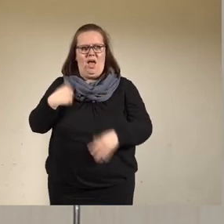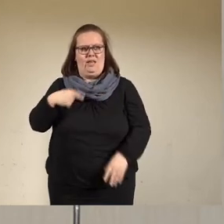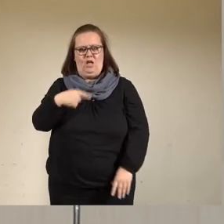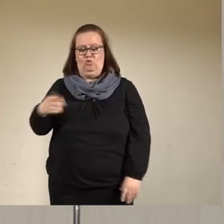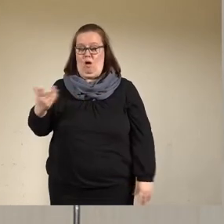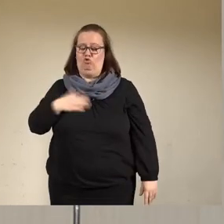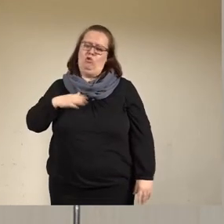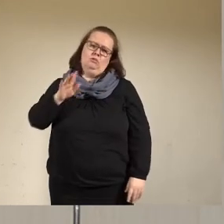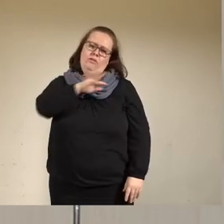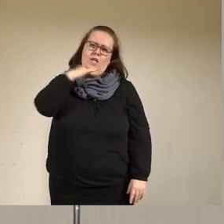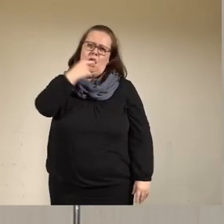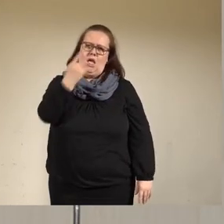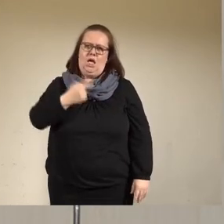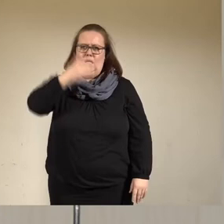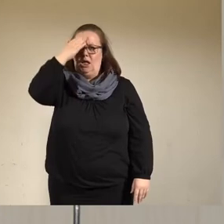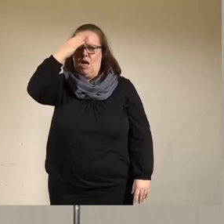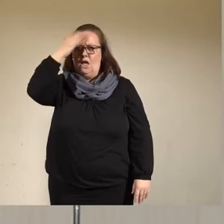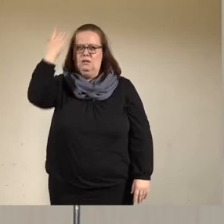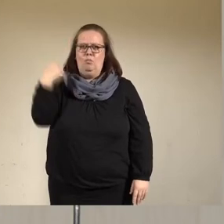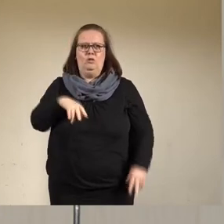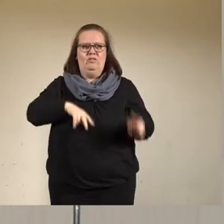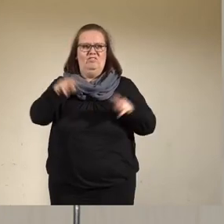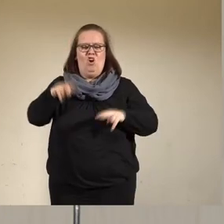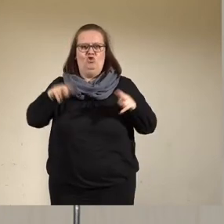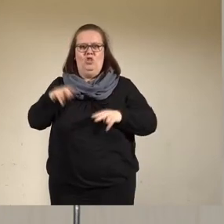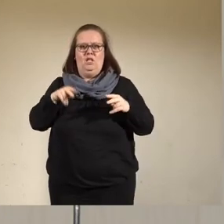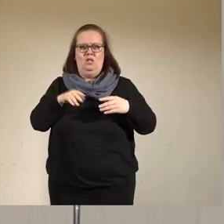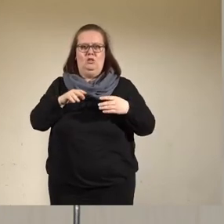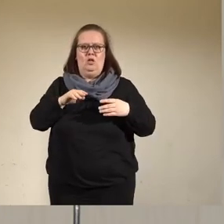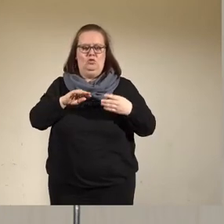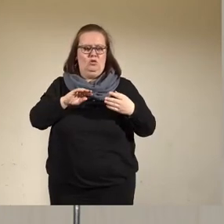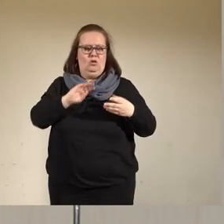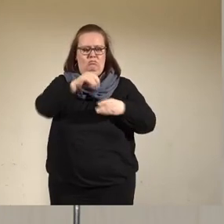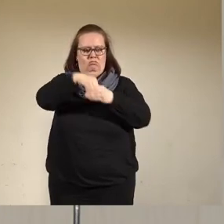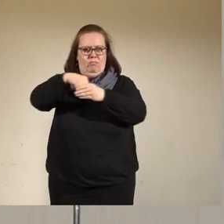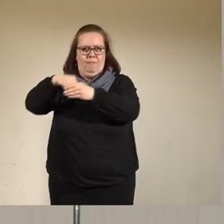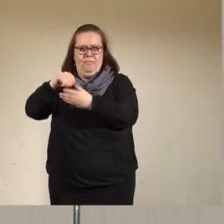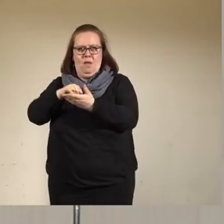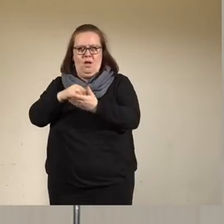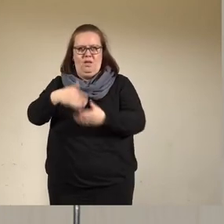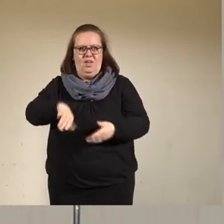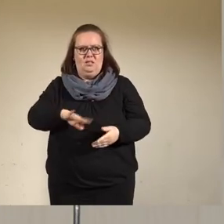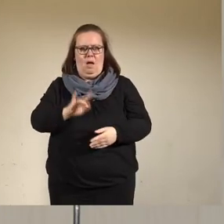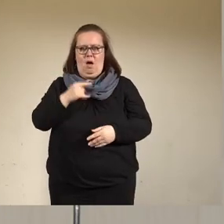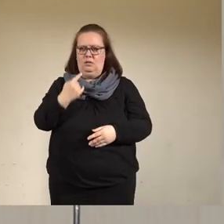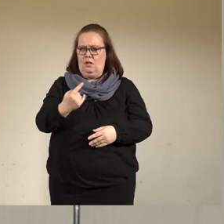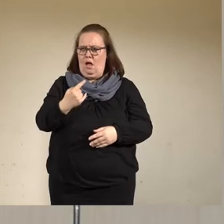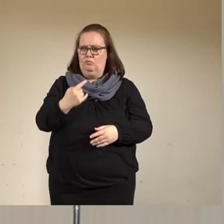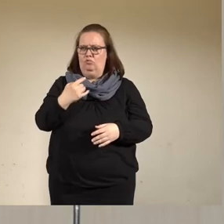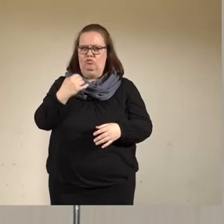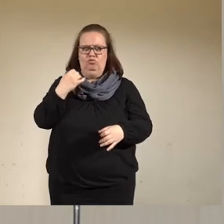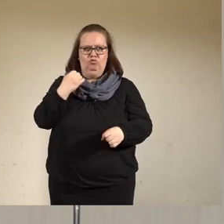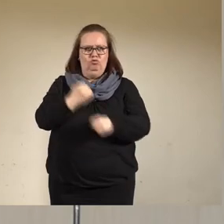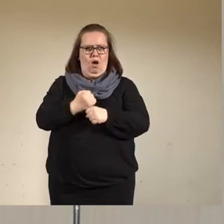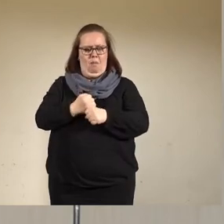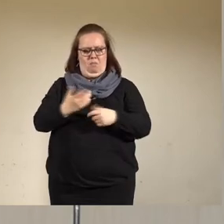wir kennen uns ja schon sehr lange. Sie waren ja in unterschiedlichsten Konstellationen unterwegs. Aber Sie stellen sich